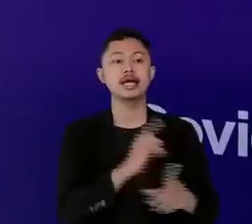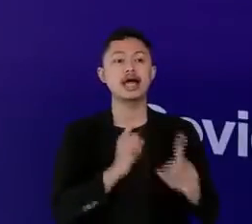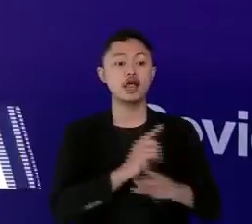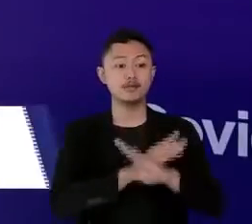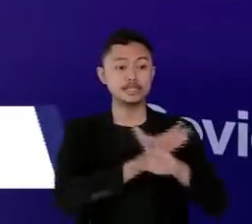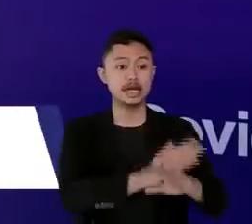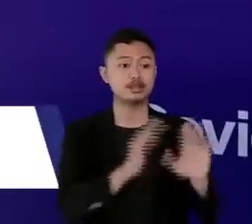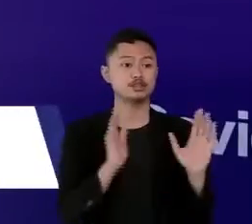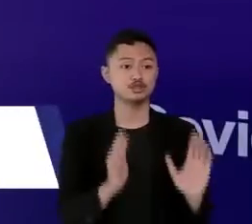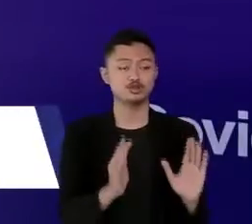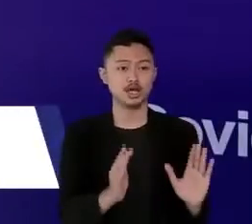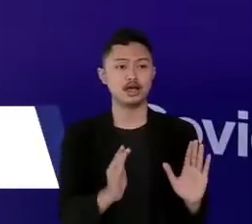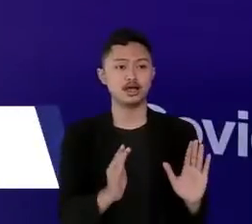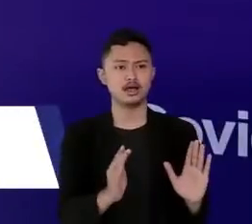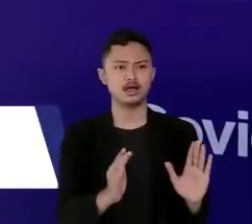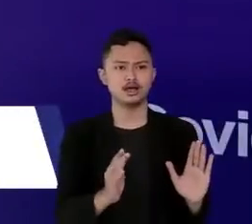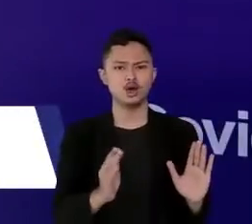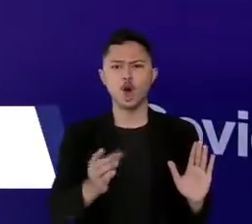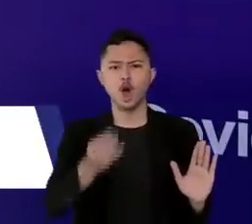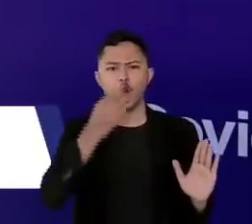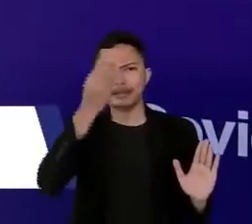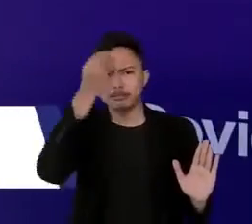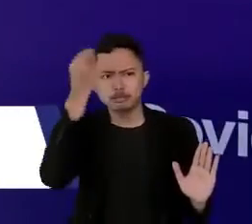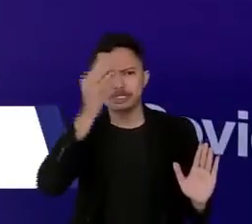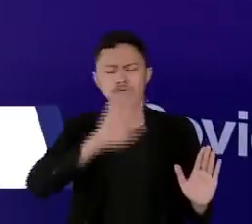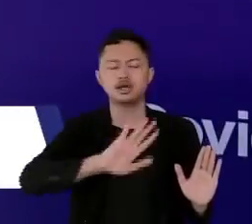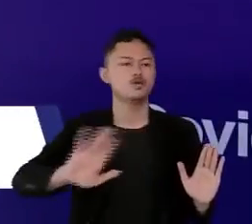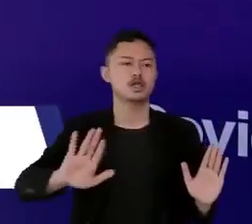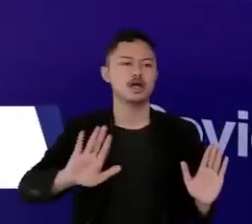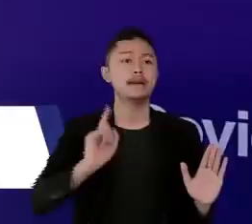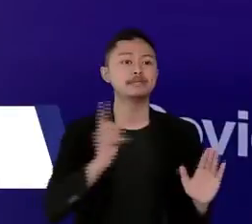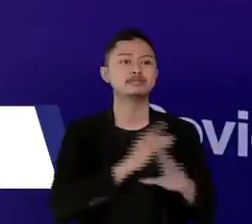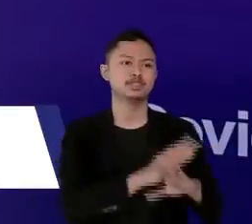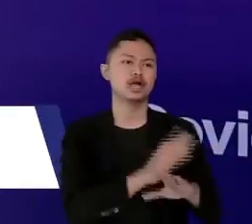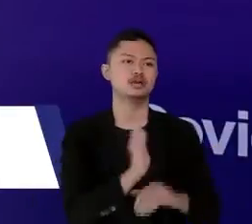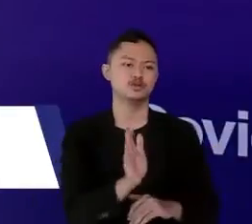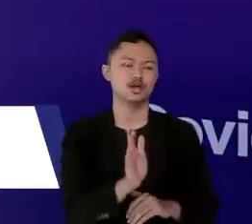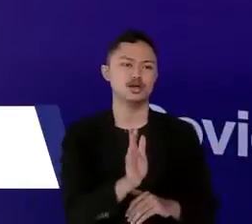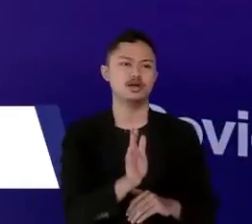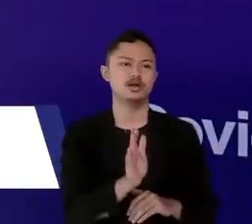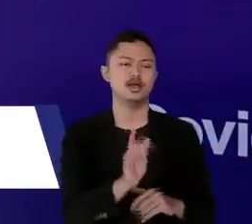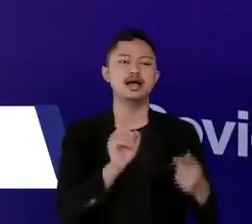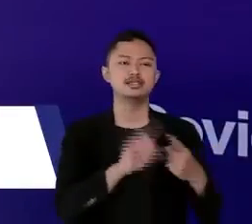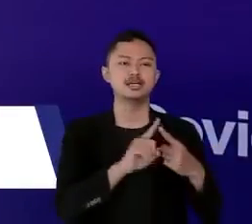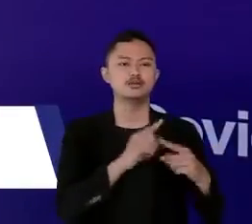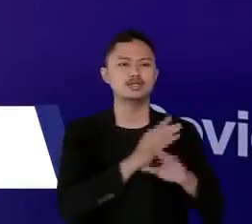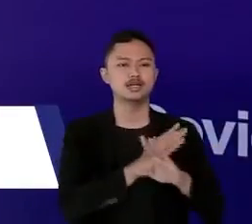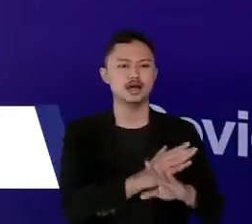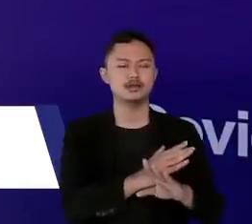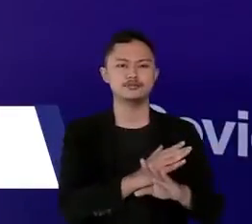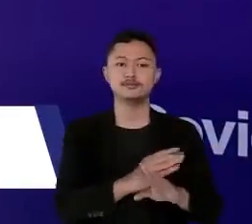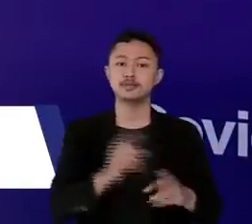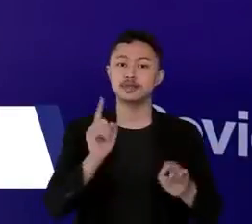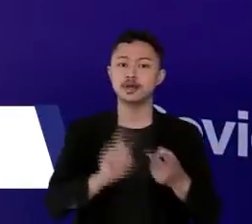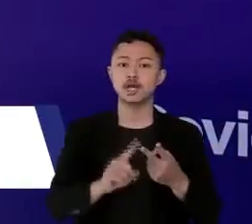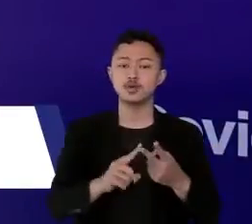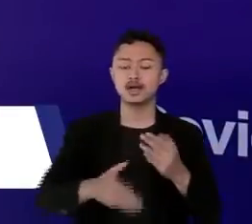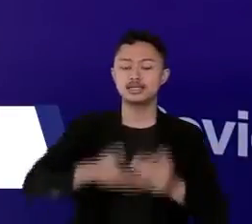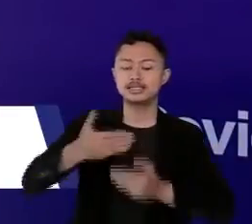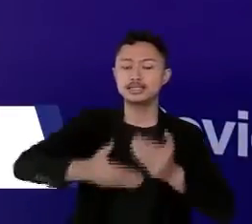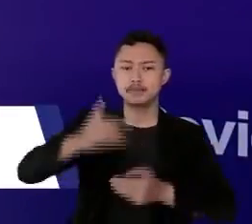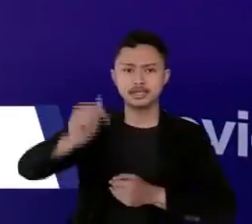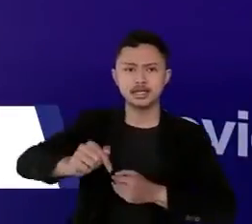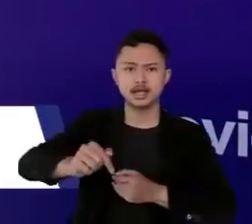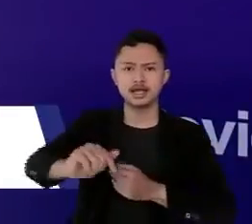kalau sudah ada pencegahan kita tidak terlalu pusing lagi dengan pengobatan lain lanjutnya satu adalah pencegahan dan hingga